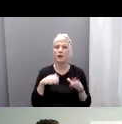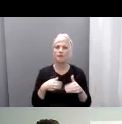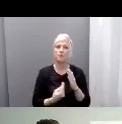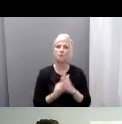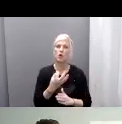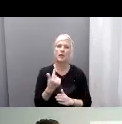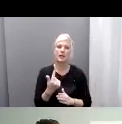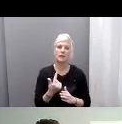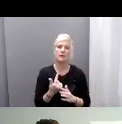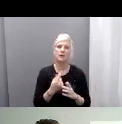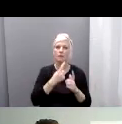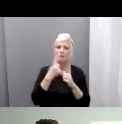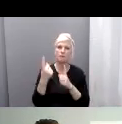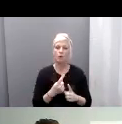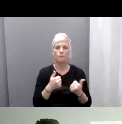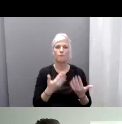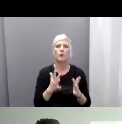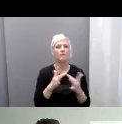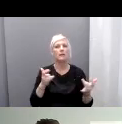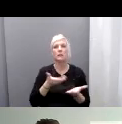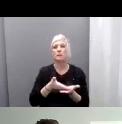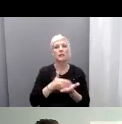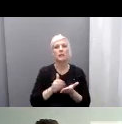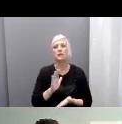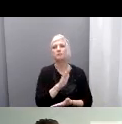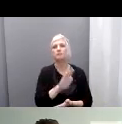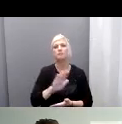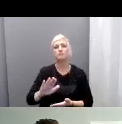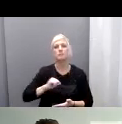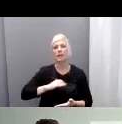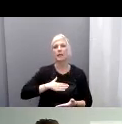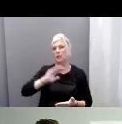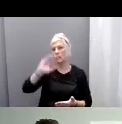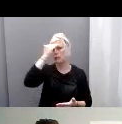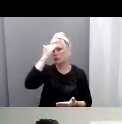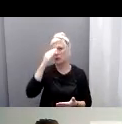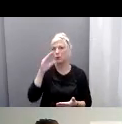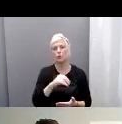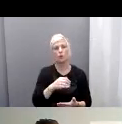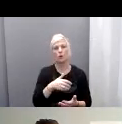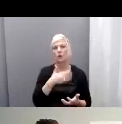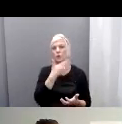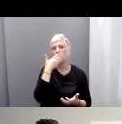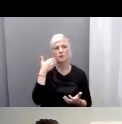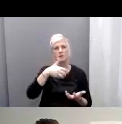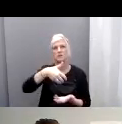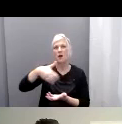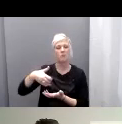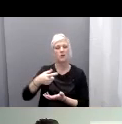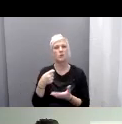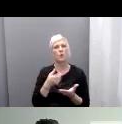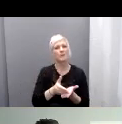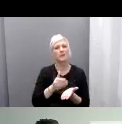att berätta fritt om sina erfarenheter. Och där tror jag inte att vi har fått in någon berättelse som